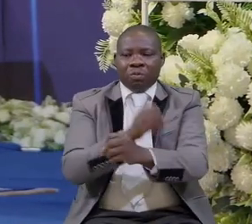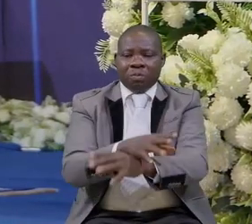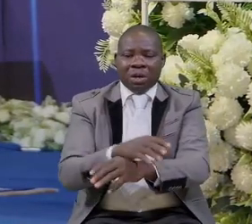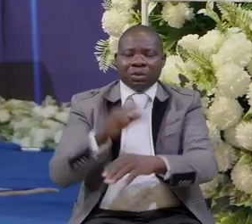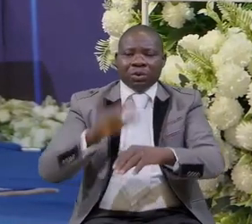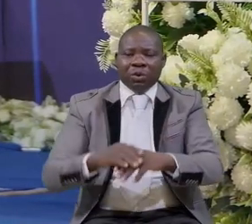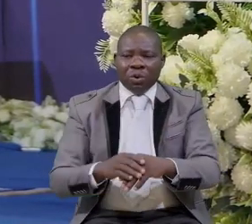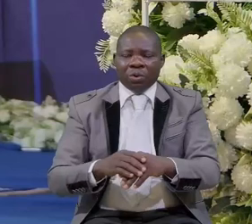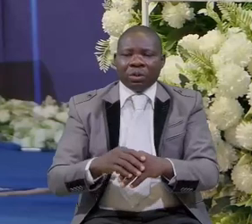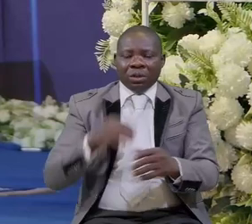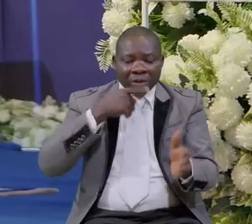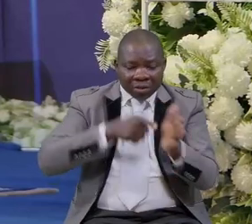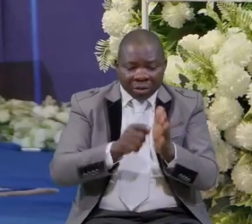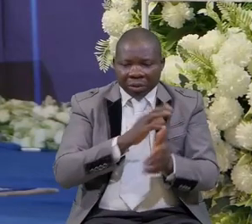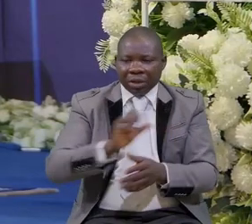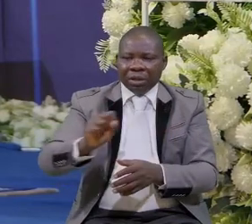la puissance de l'ennemi,